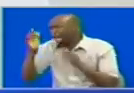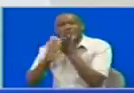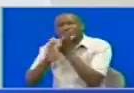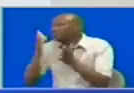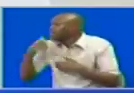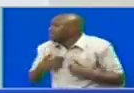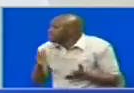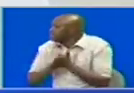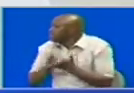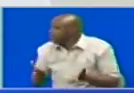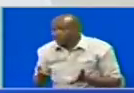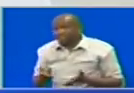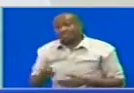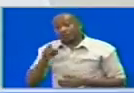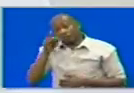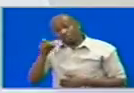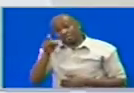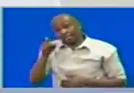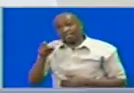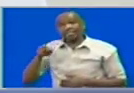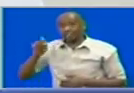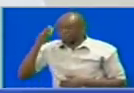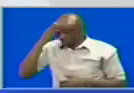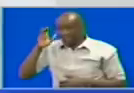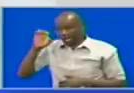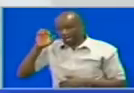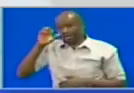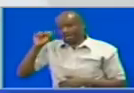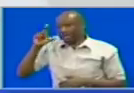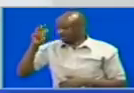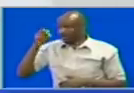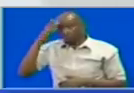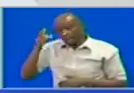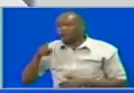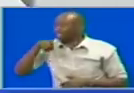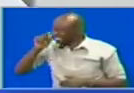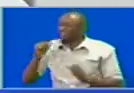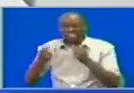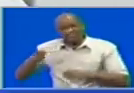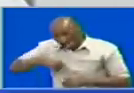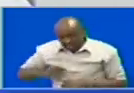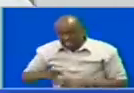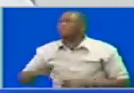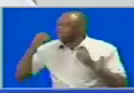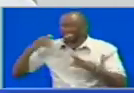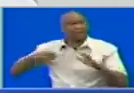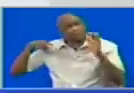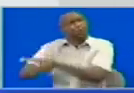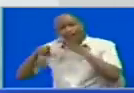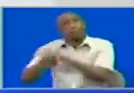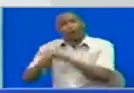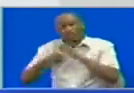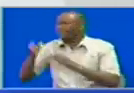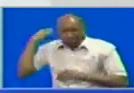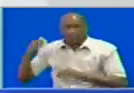makofi. Kapteni akasema alikuwa anaitwa Elvis Manana. Akasema tupigia makofi kwa sababu yeye umetuokoa, tungelifunga bao nyingi. Kwa sababu yeye alikuwa mkali